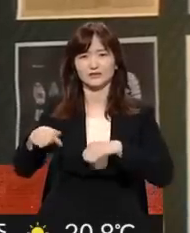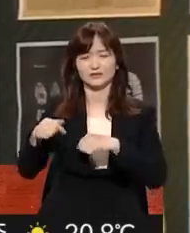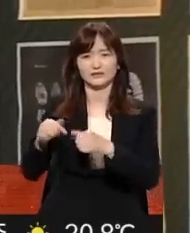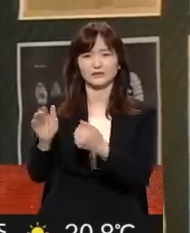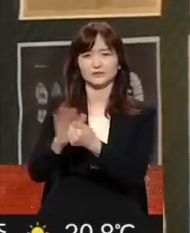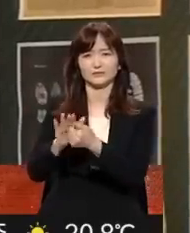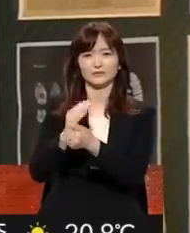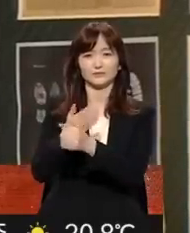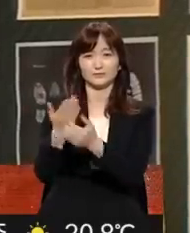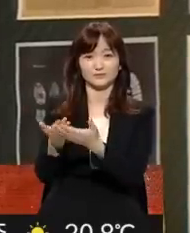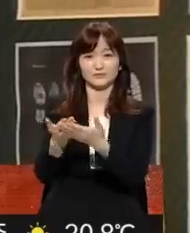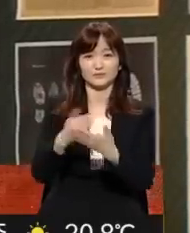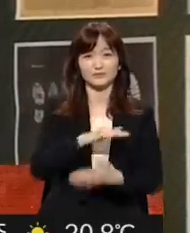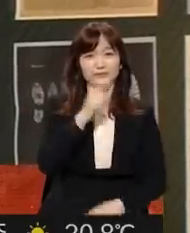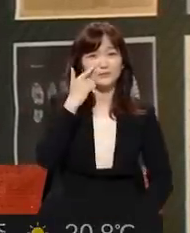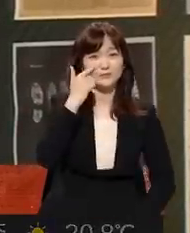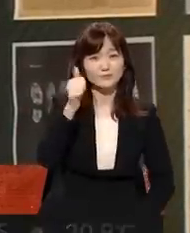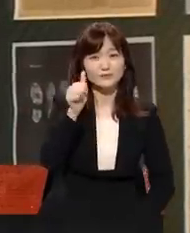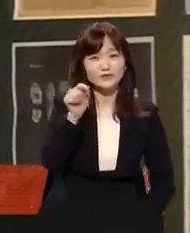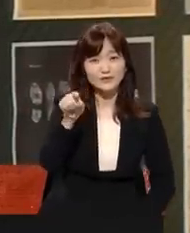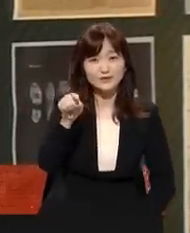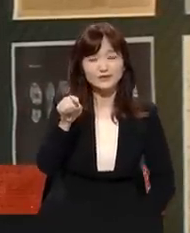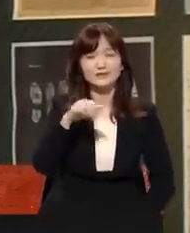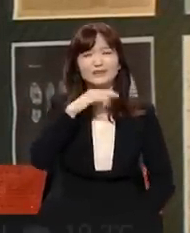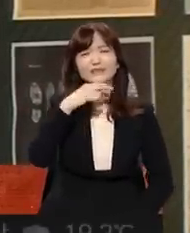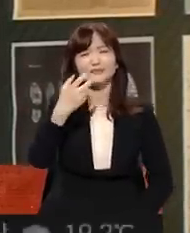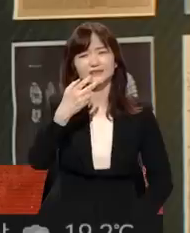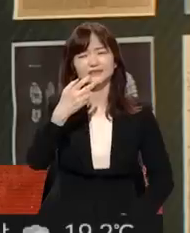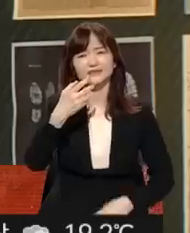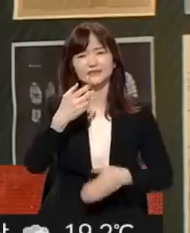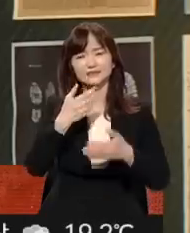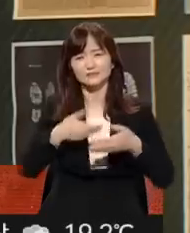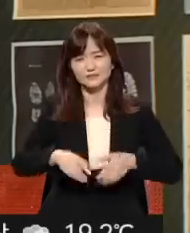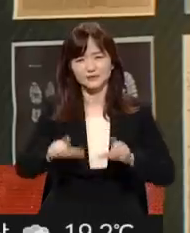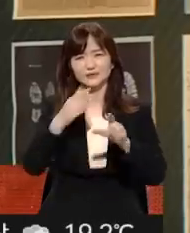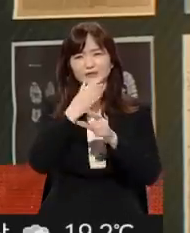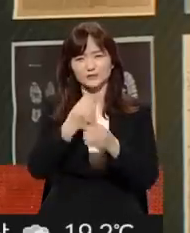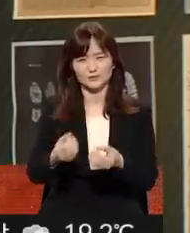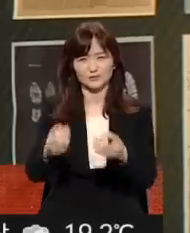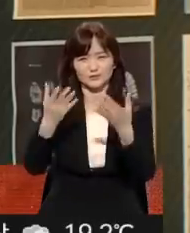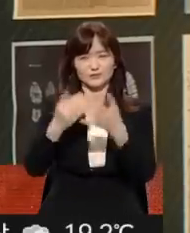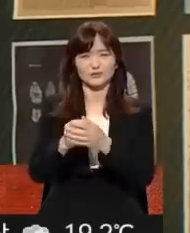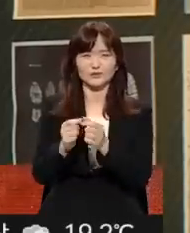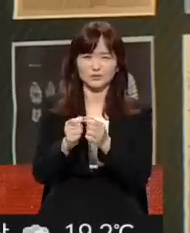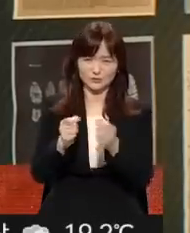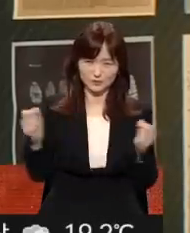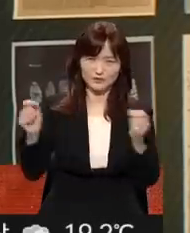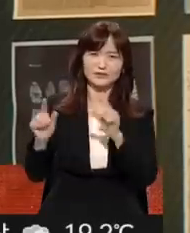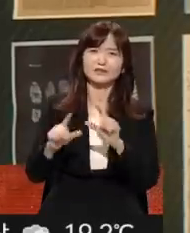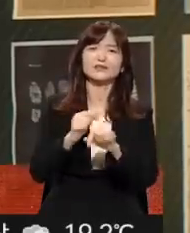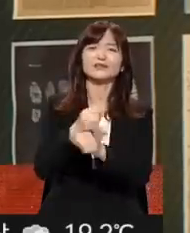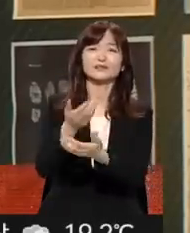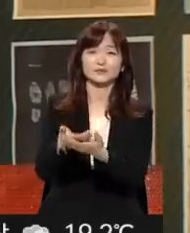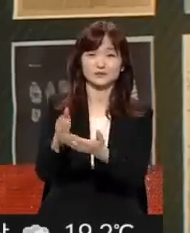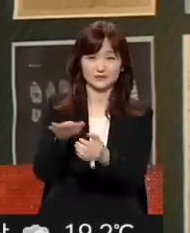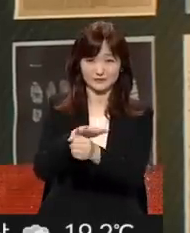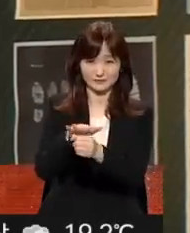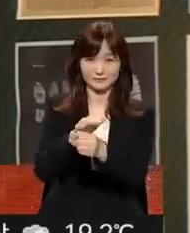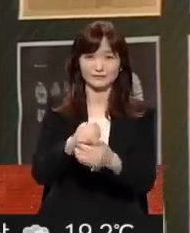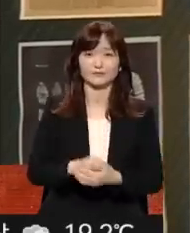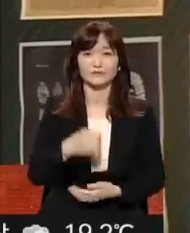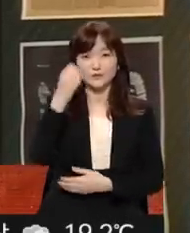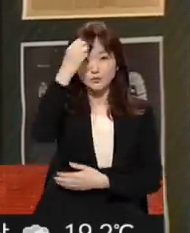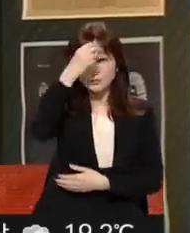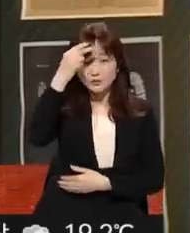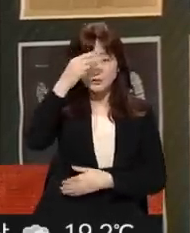정준희님. 우리 아빠 허승철님 칠순 진심으로 축하드려요. 우리 곁에서 오래오래 계셔주세요. 사랑해요 하신 허성애님.